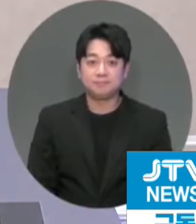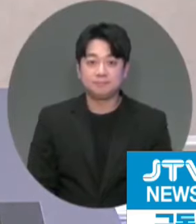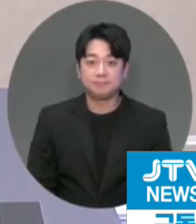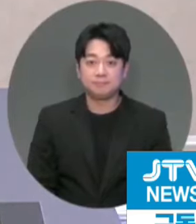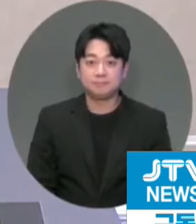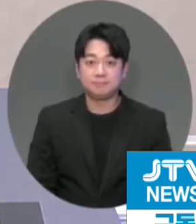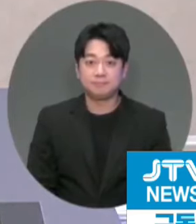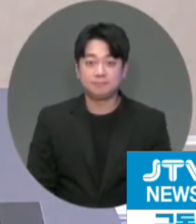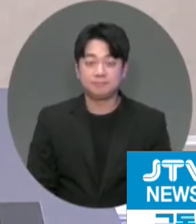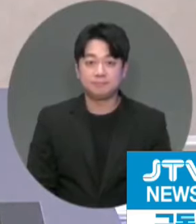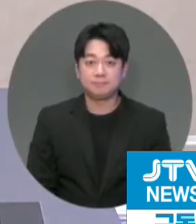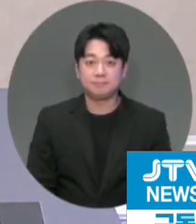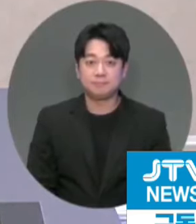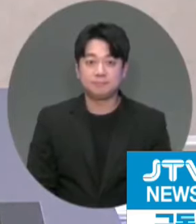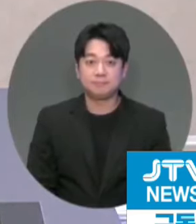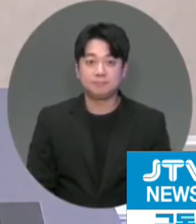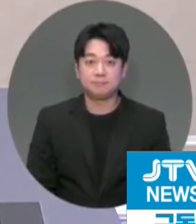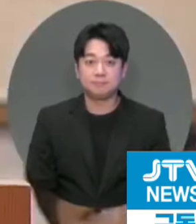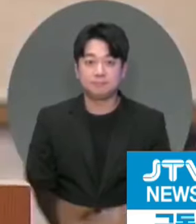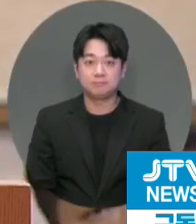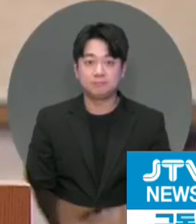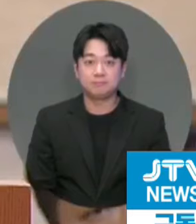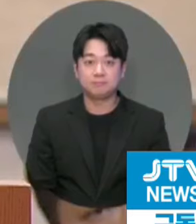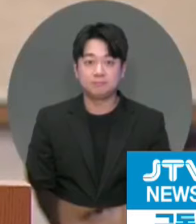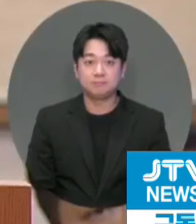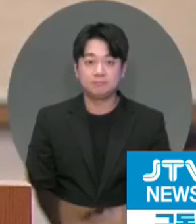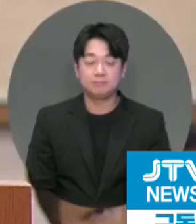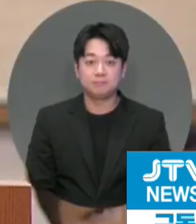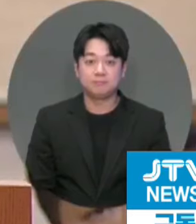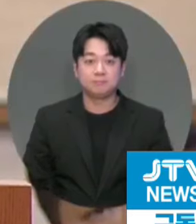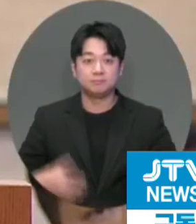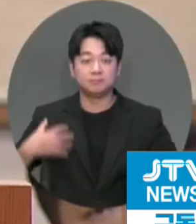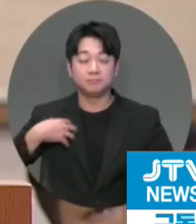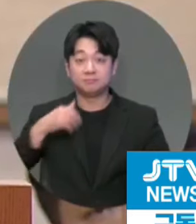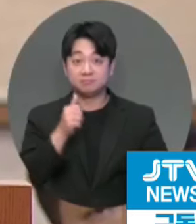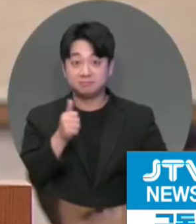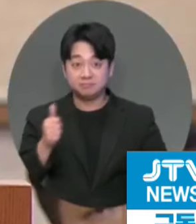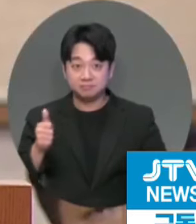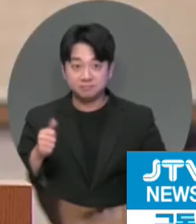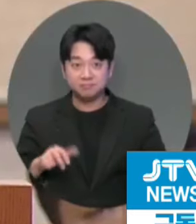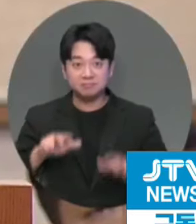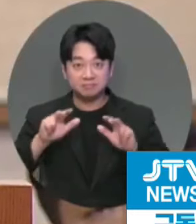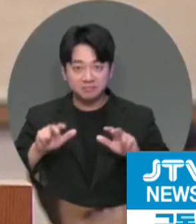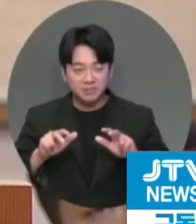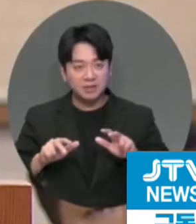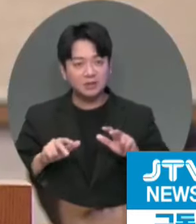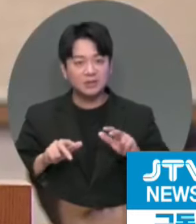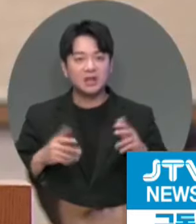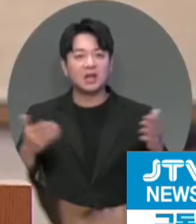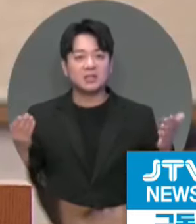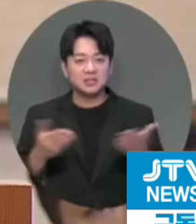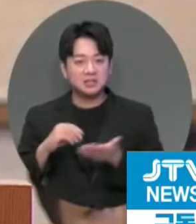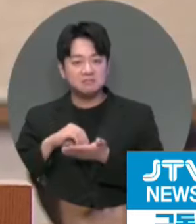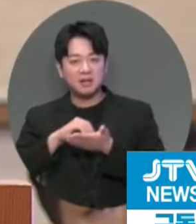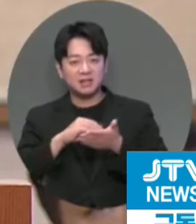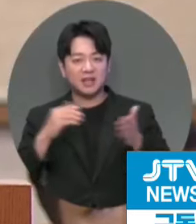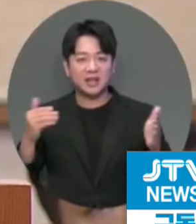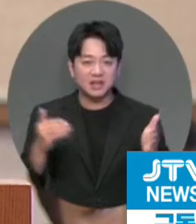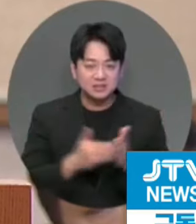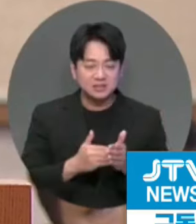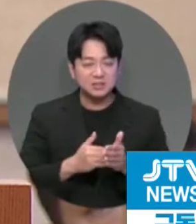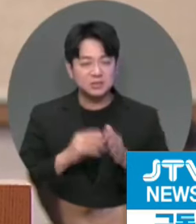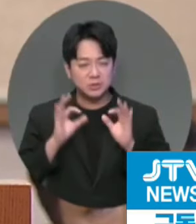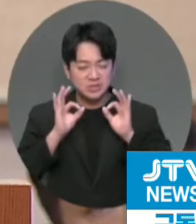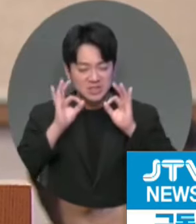안녕하세요. 예, 저희 무도 실무관은 3단 이상 저희 자리까지 오기 너무 힘들었거든요. 무도 실무관